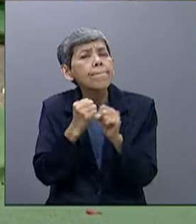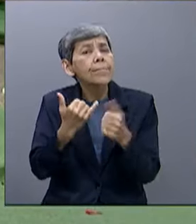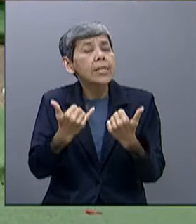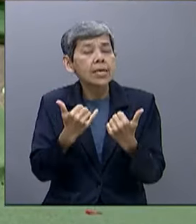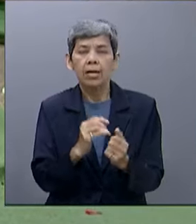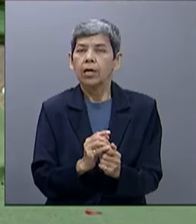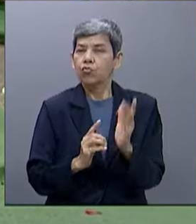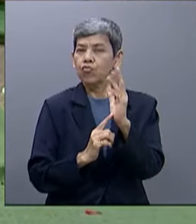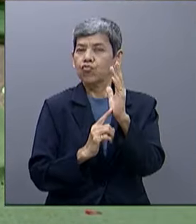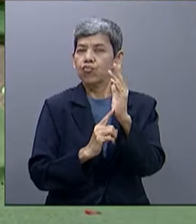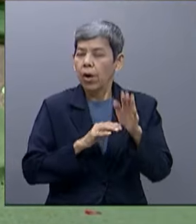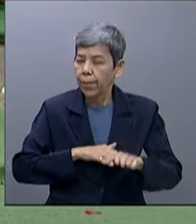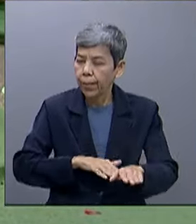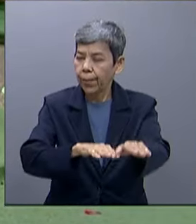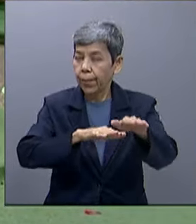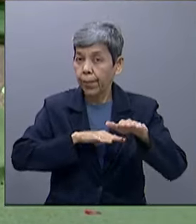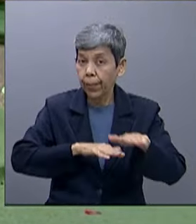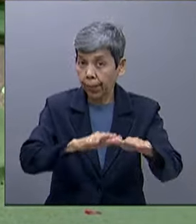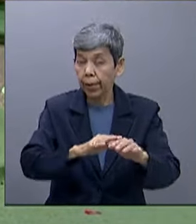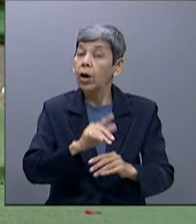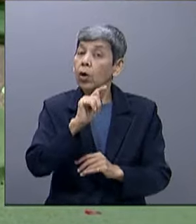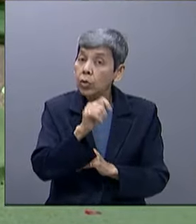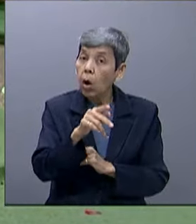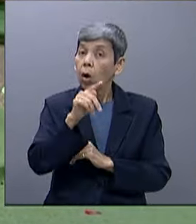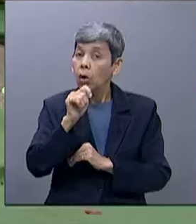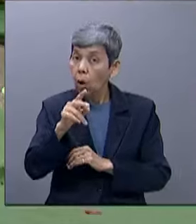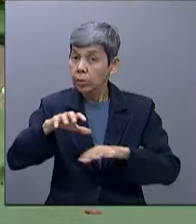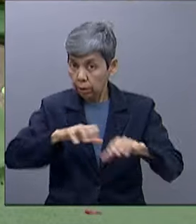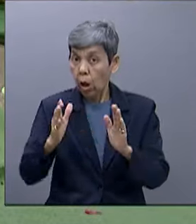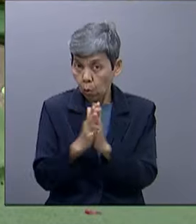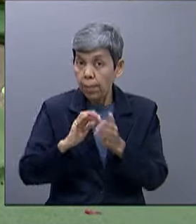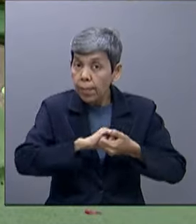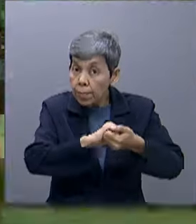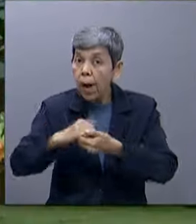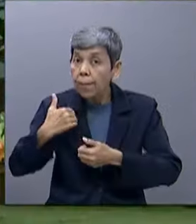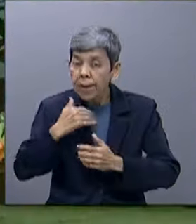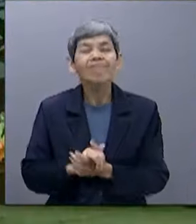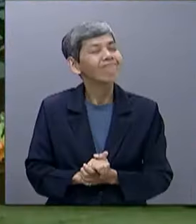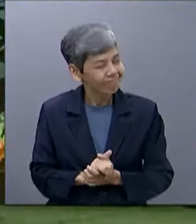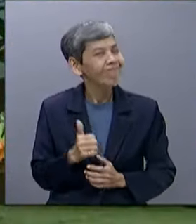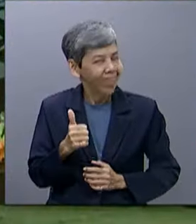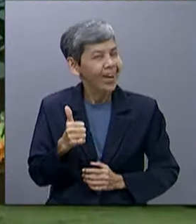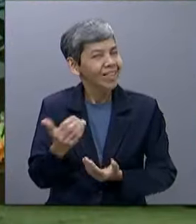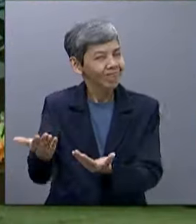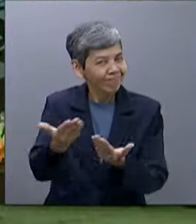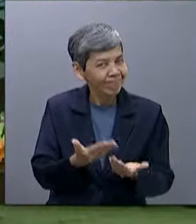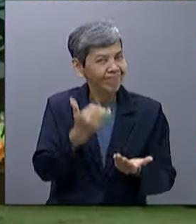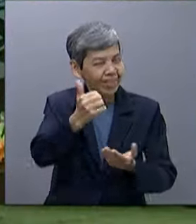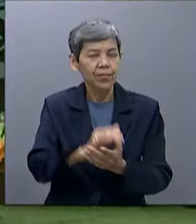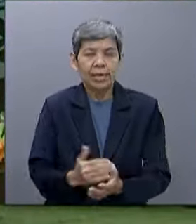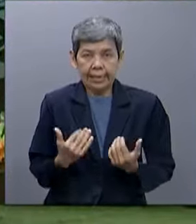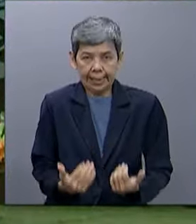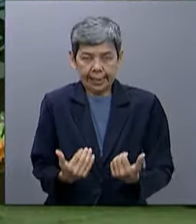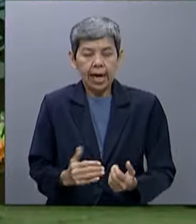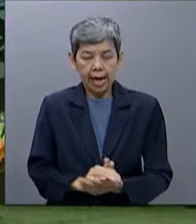แห่เทียนพรรษานะครับทางการท่องเที่ยวเนี่ยมีส่วนร่วมเข้ามาในการจัดงานในครั้งนี้ยังไงบ้างครับ ค่ะด้วยความยินดีแล้วก็ยินดีต้อนรับนะคะในช่วงนี้นะค